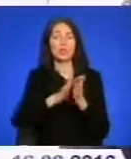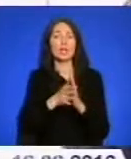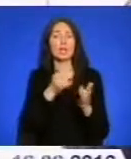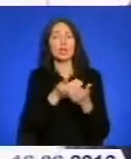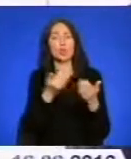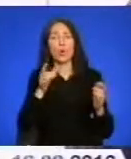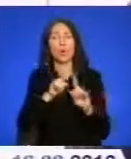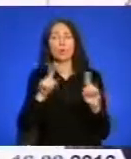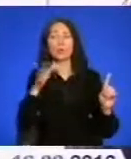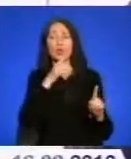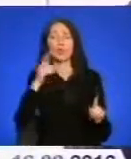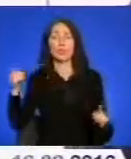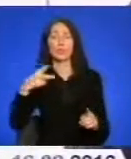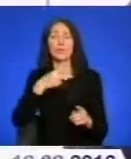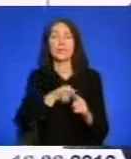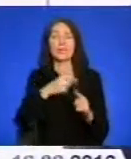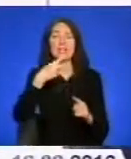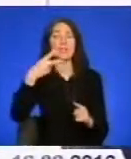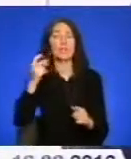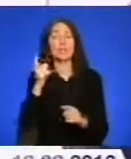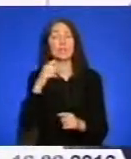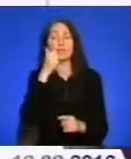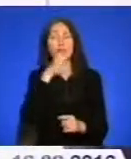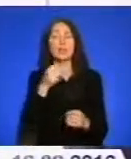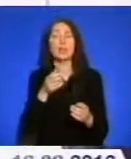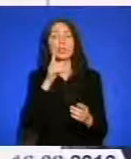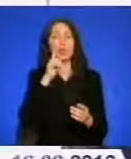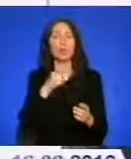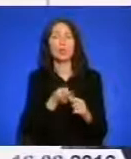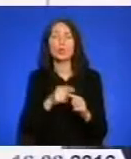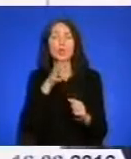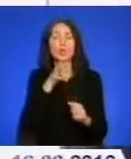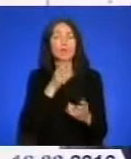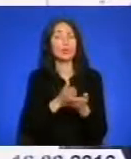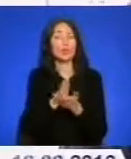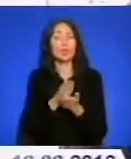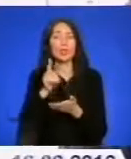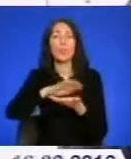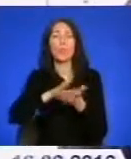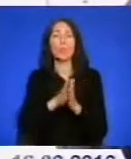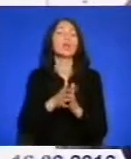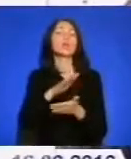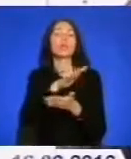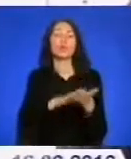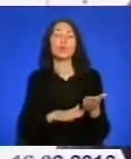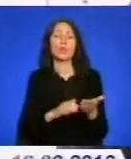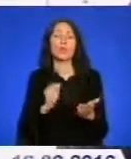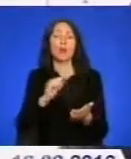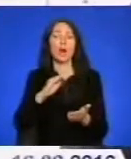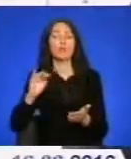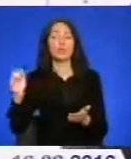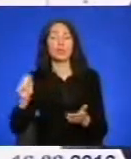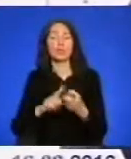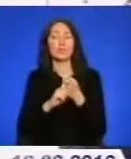це 2011 рік. І досі вони ще служать, тому що їм контракти продовжили автоматично у зв'язку з